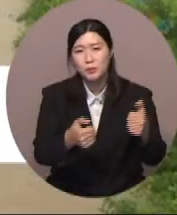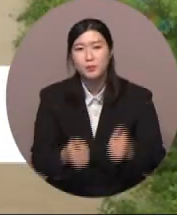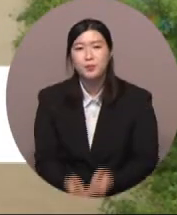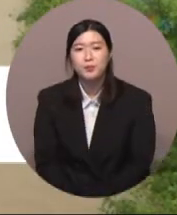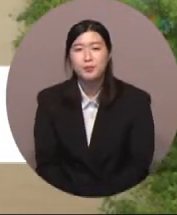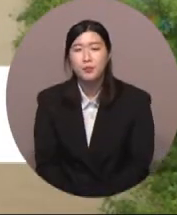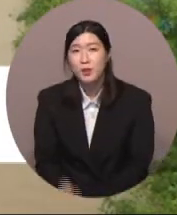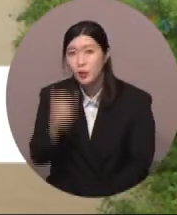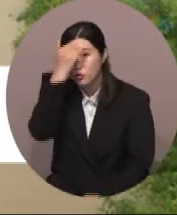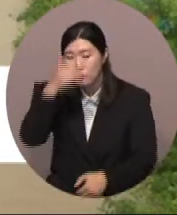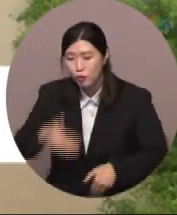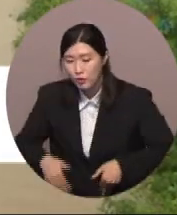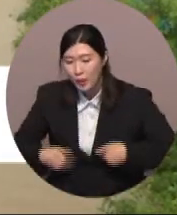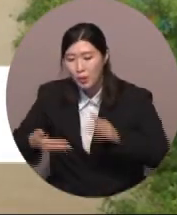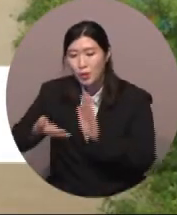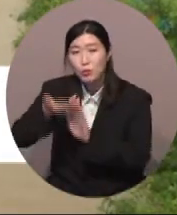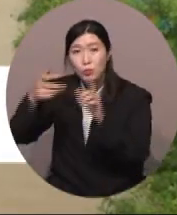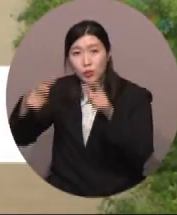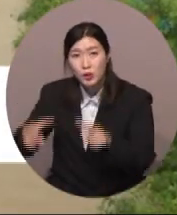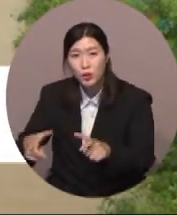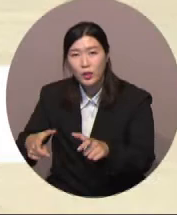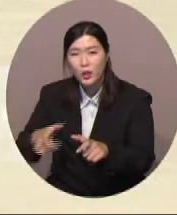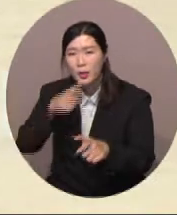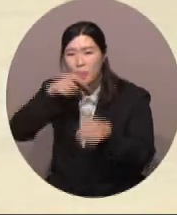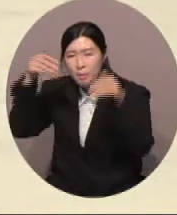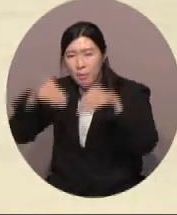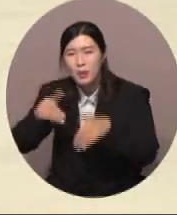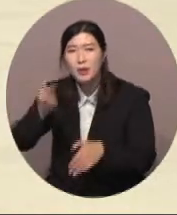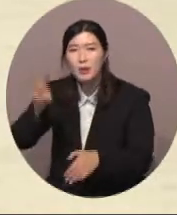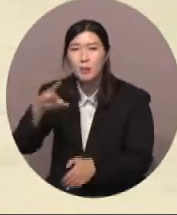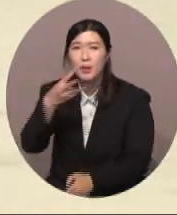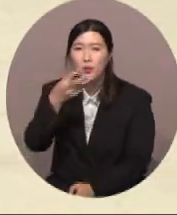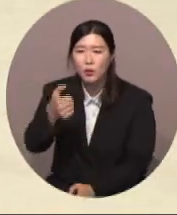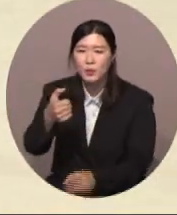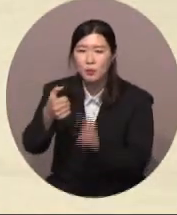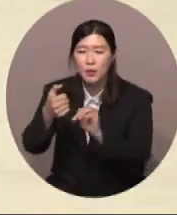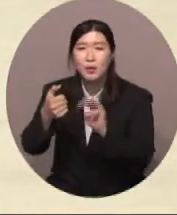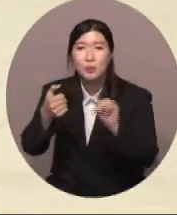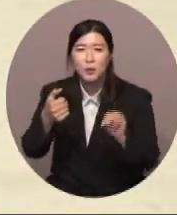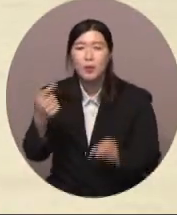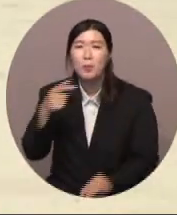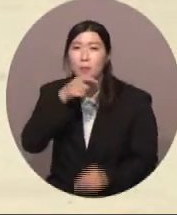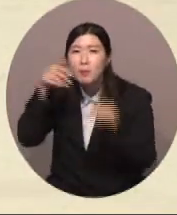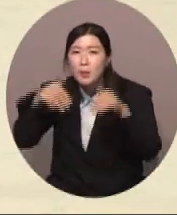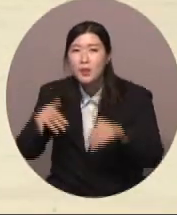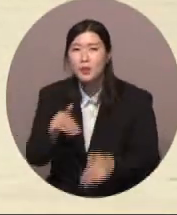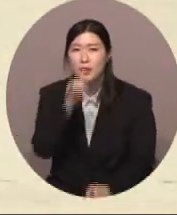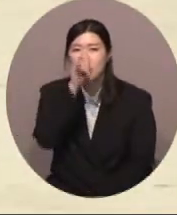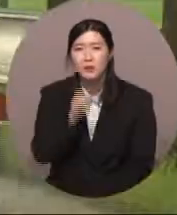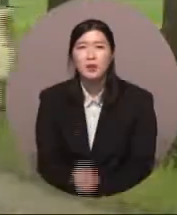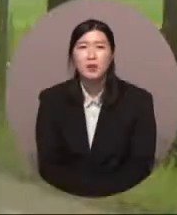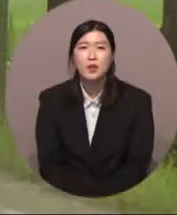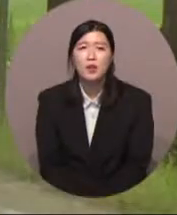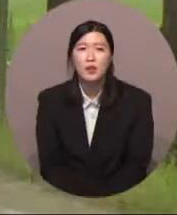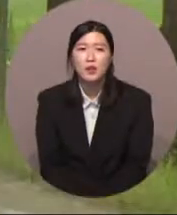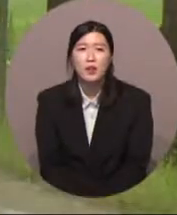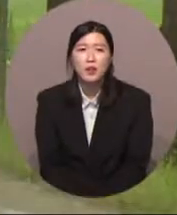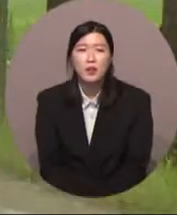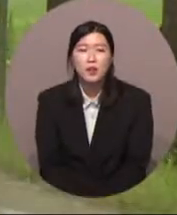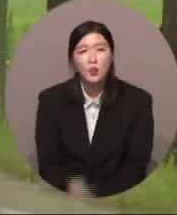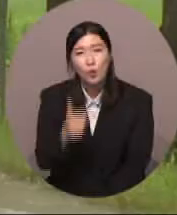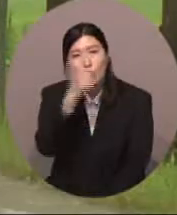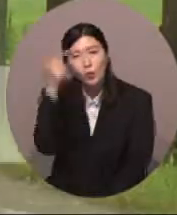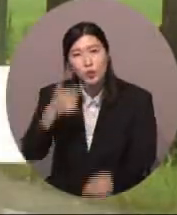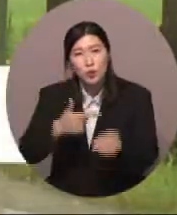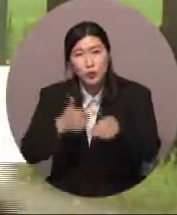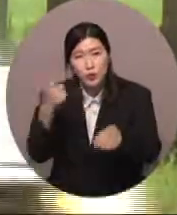내려진 충남 북부 지역의 최대 350mm 가 올 것으로 예상됩니다 산림청은 오후 6시를 기해